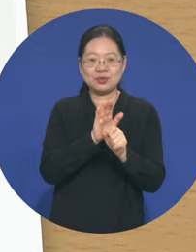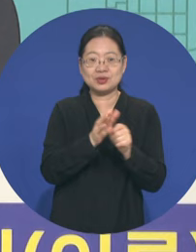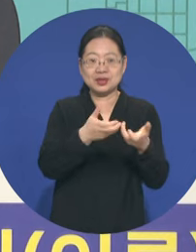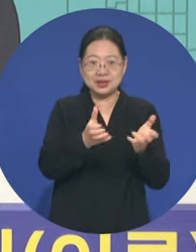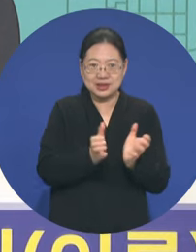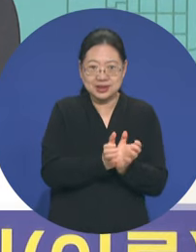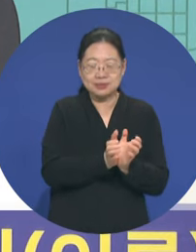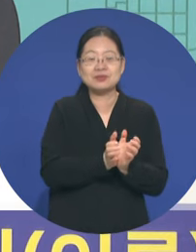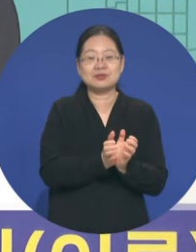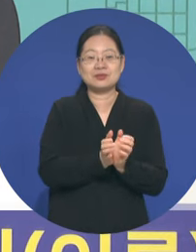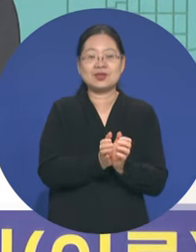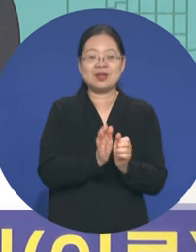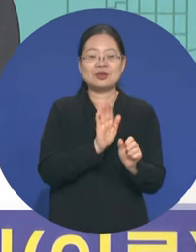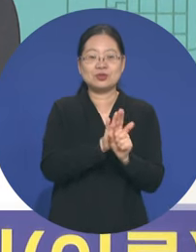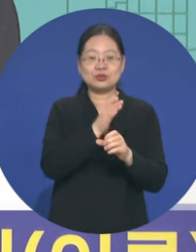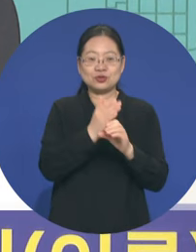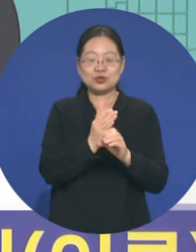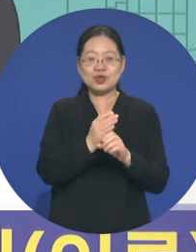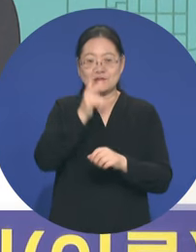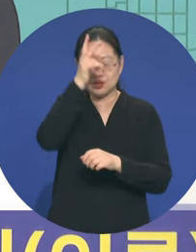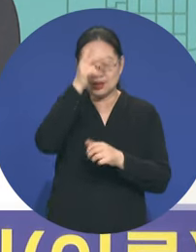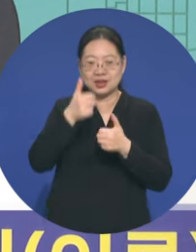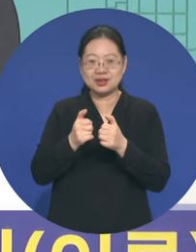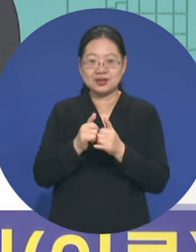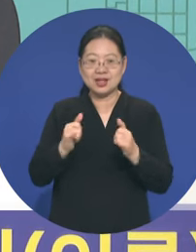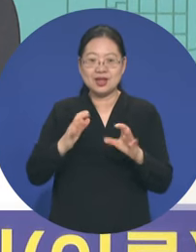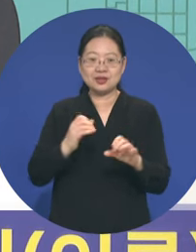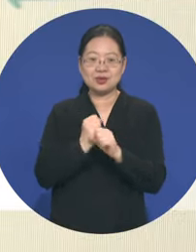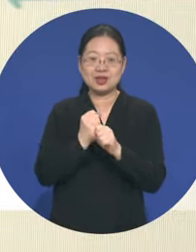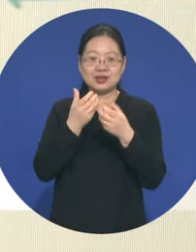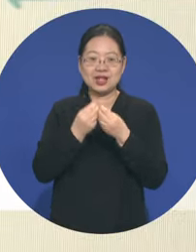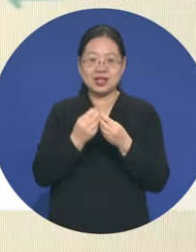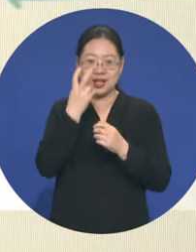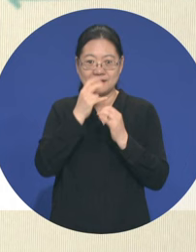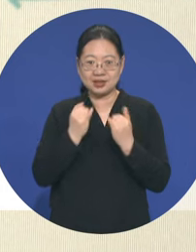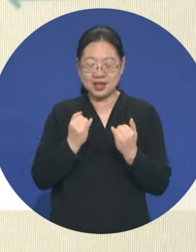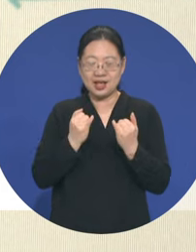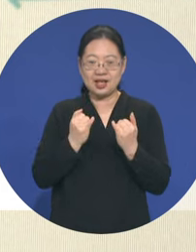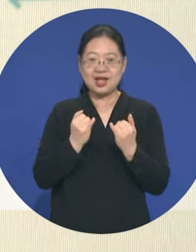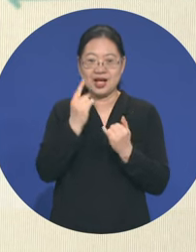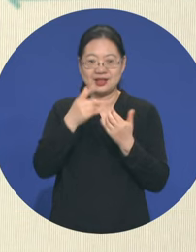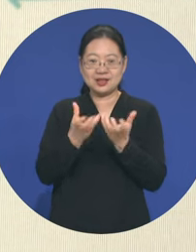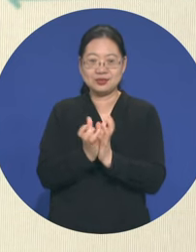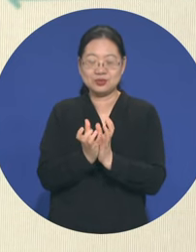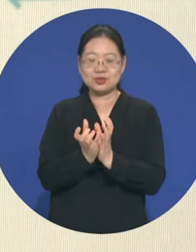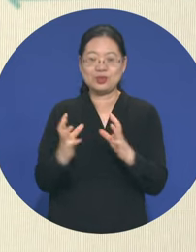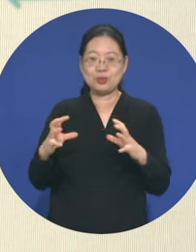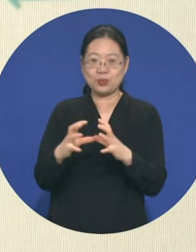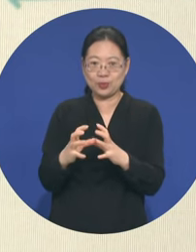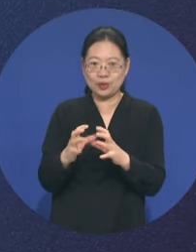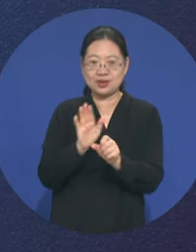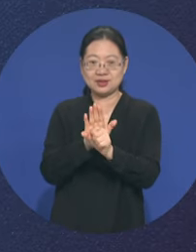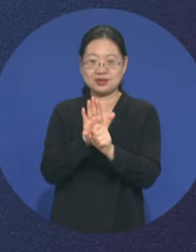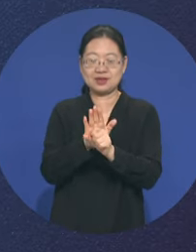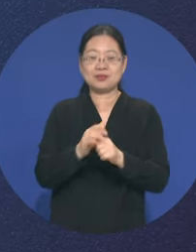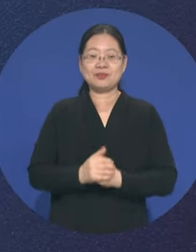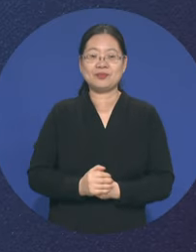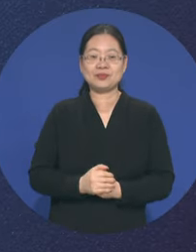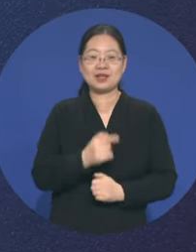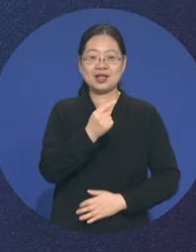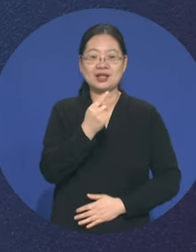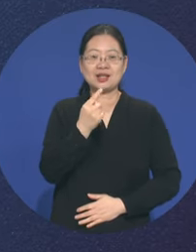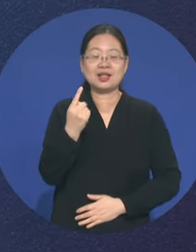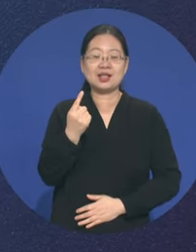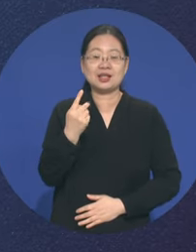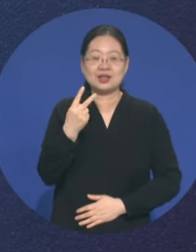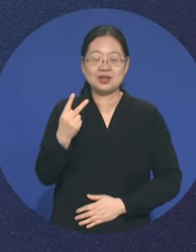중입니다. 공동대응팀은 경찰관, 상담사, 통합사례관리사가 한 팀이 되어 지원한다는 것이 특징입니다. 112로